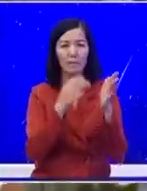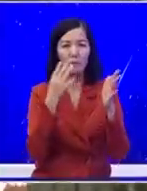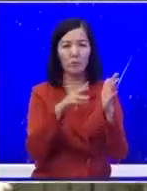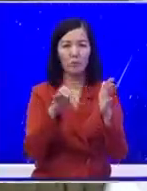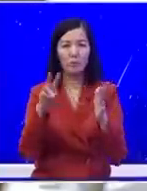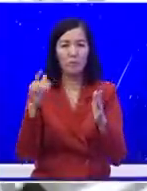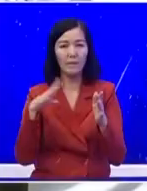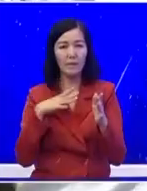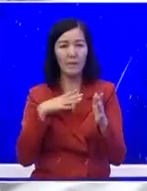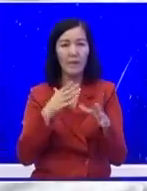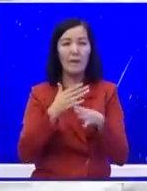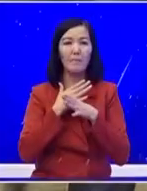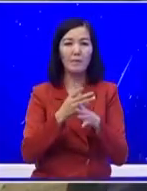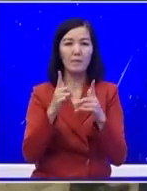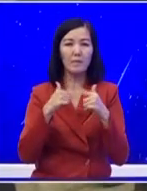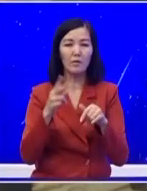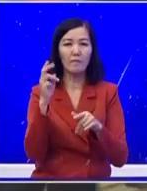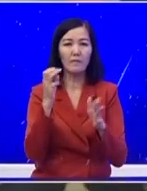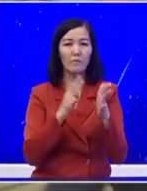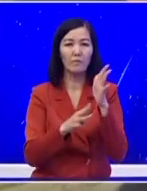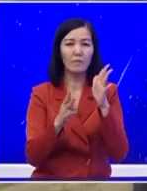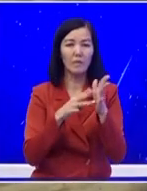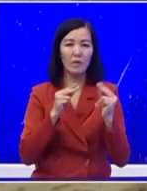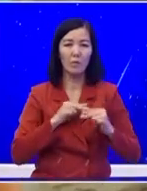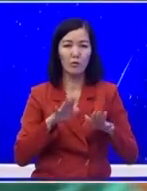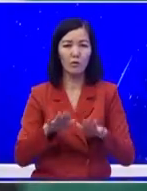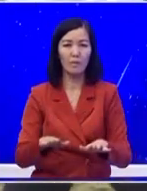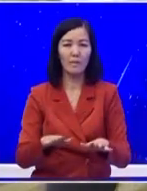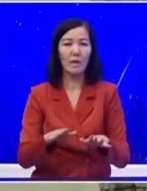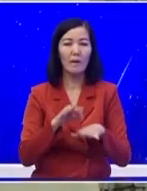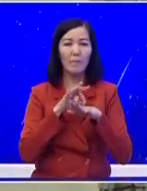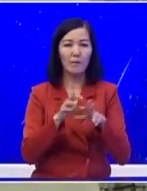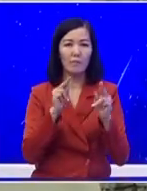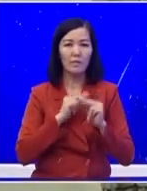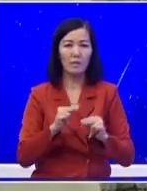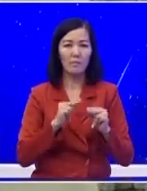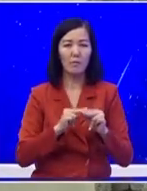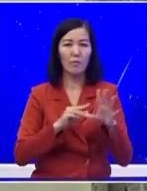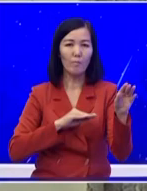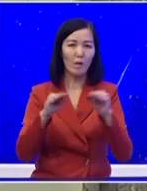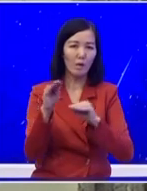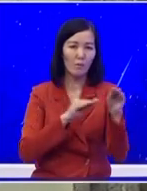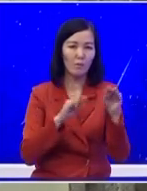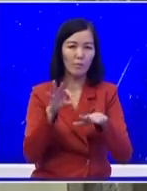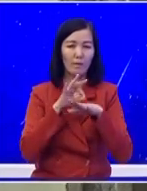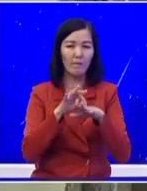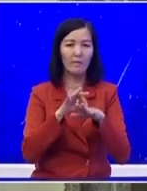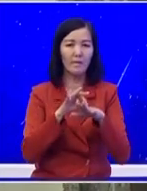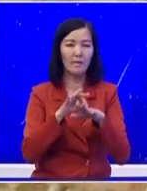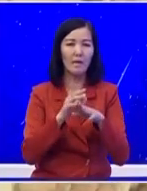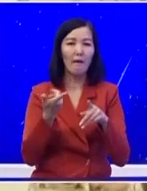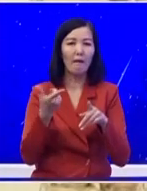миллионов тенге, благодаря чему создается 288 рабочих мест. Проводятся работы по благоустройству, проведению голубого